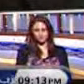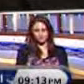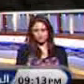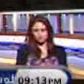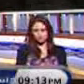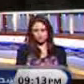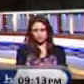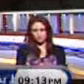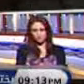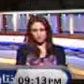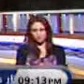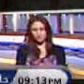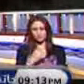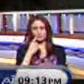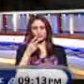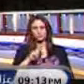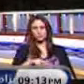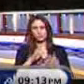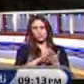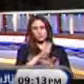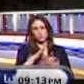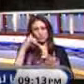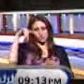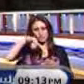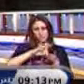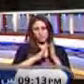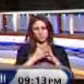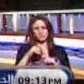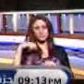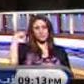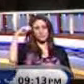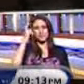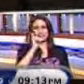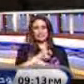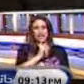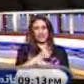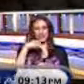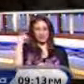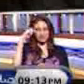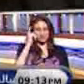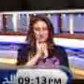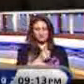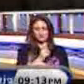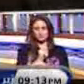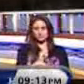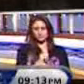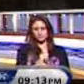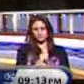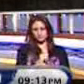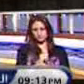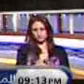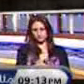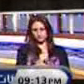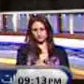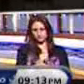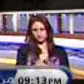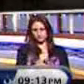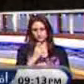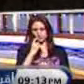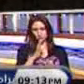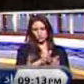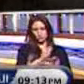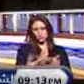شكرا للمواطن. الشكوى الثالثه، قامت وزاره التربيه والتعليم بالغاء ماده الشكوى كام دي؟